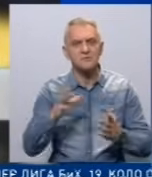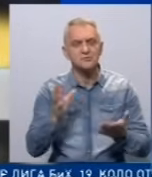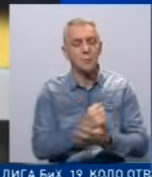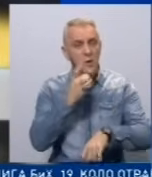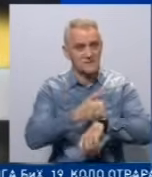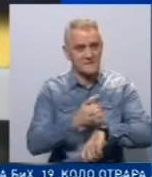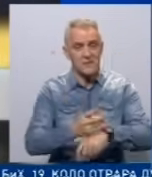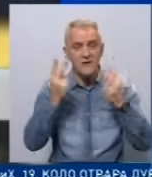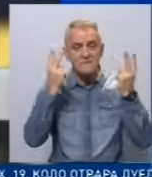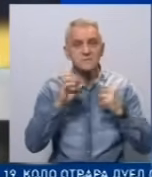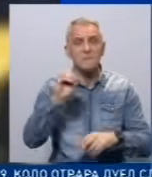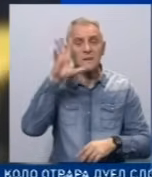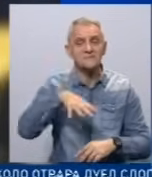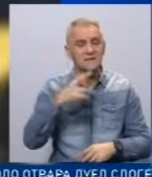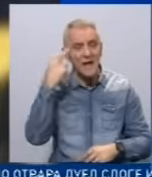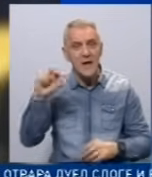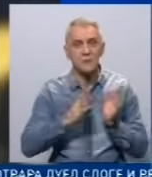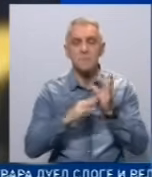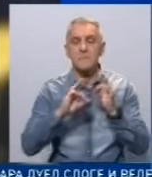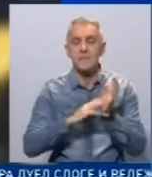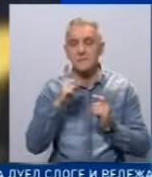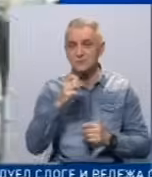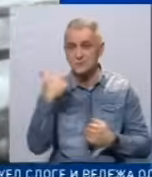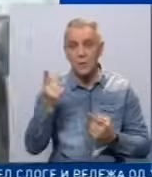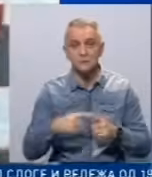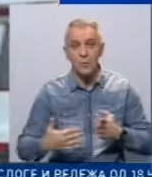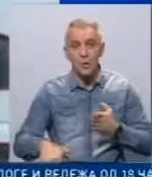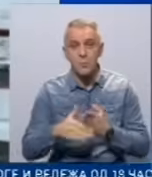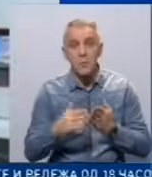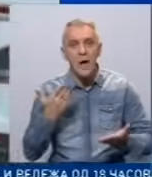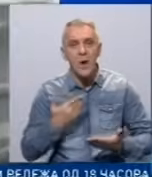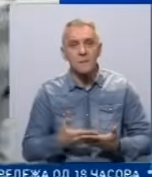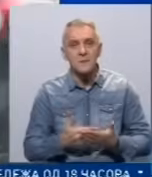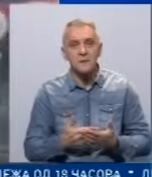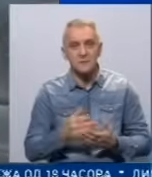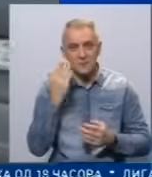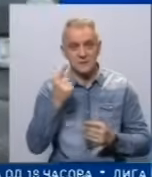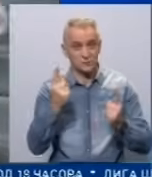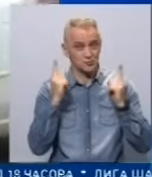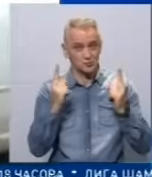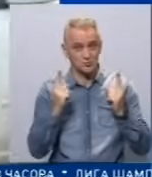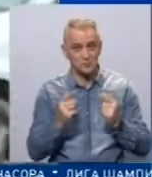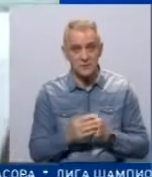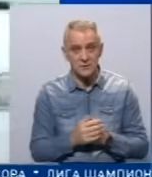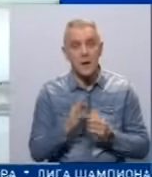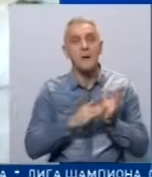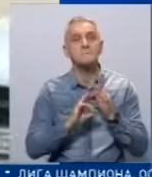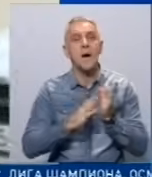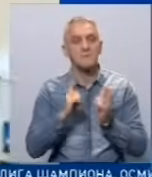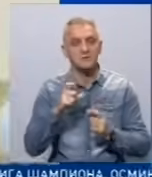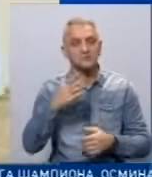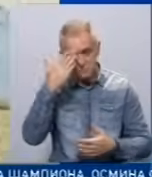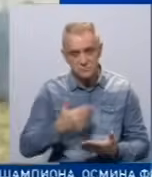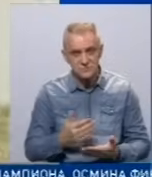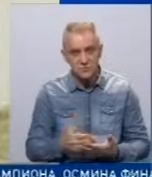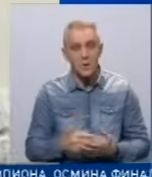u vrijednosti od 15.000 eura od Mamića kako bi mu pomogao sa predmetom koji se protiv njega vodi pred sudom, što je i Mamić priznao.